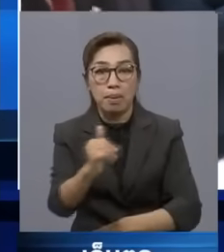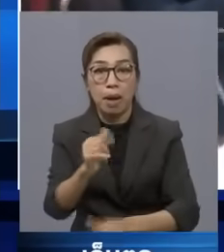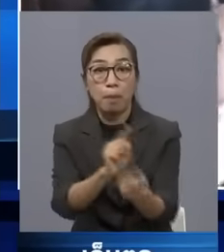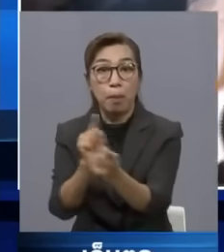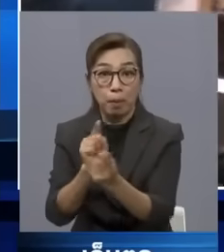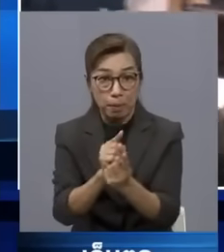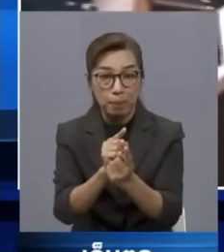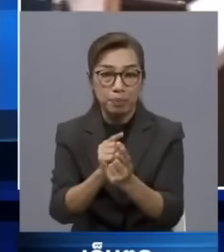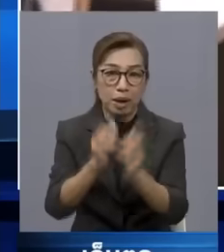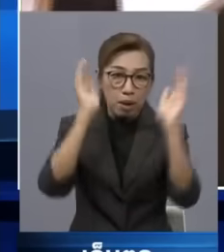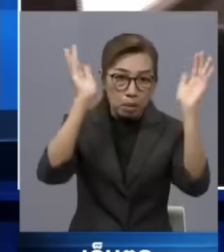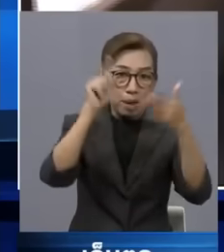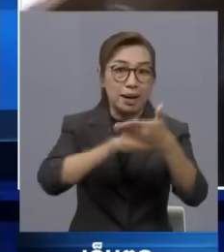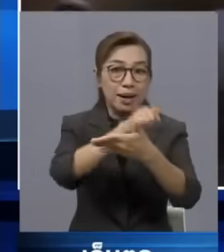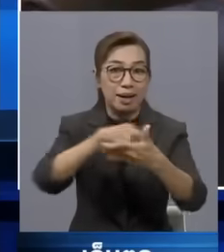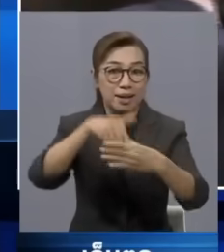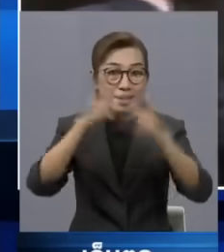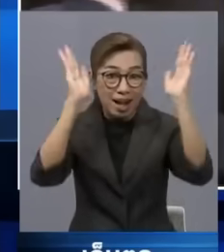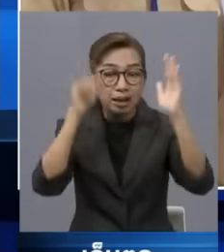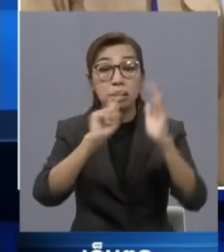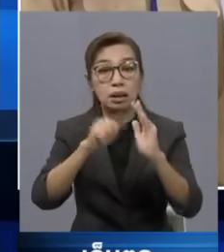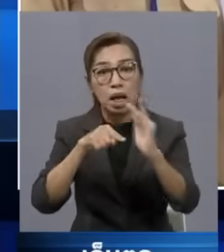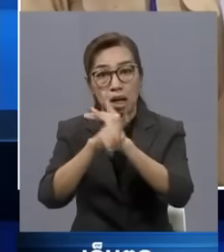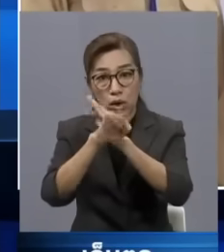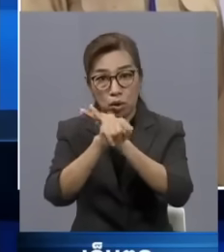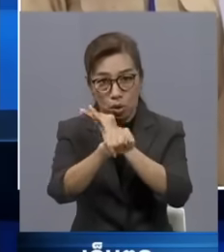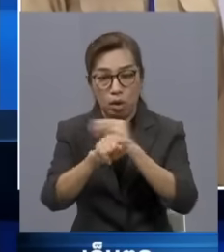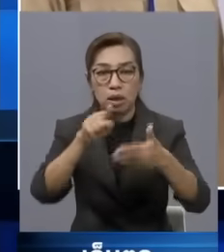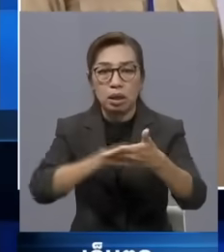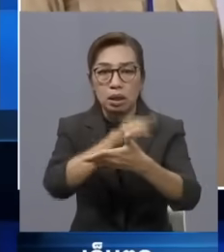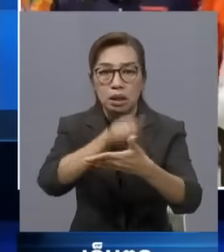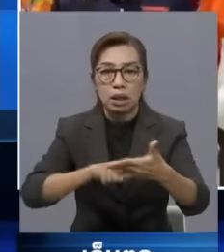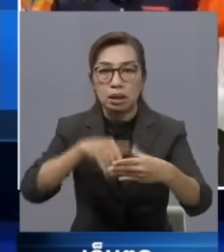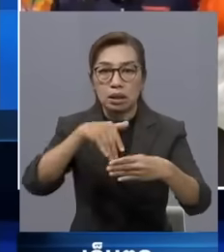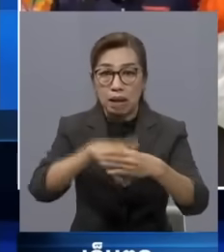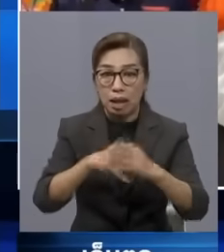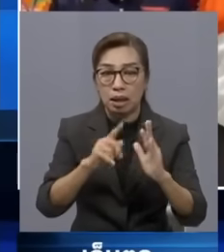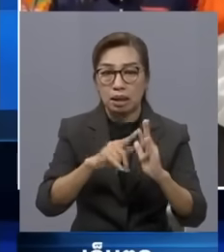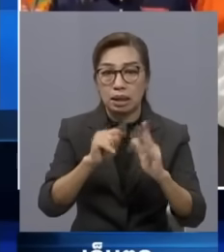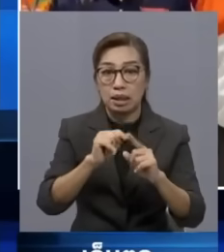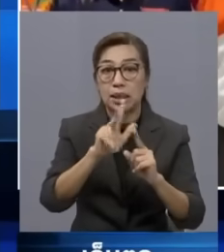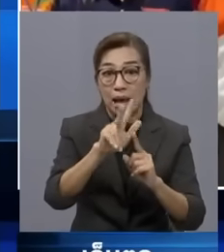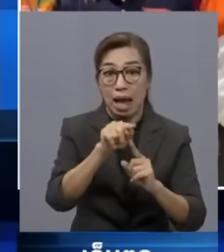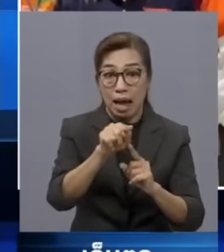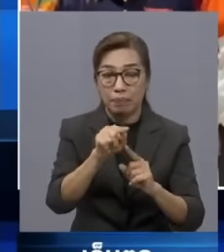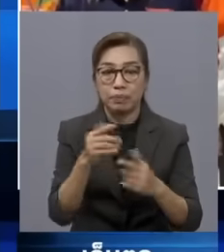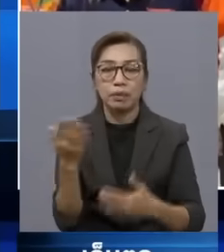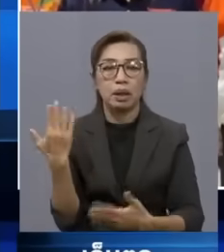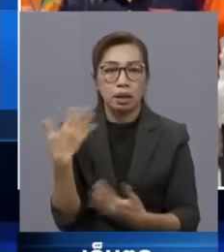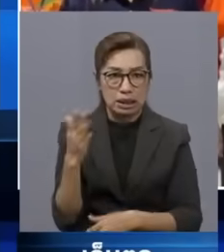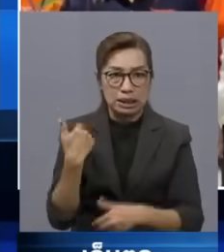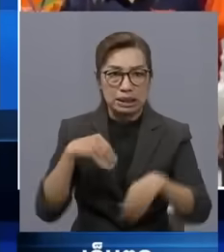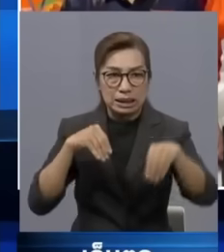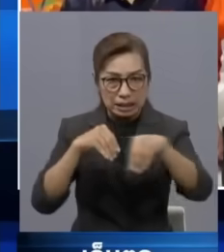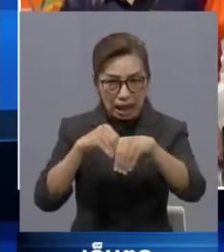แกนนำพรรคก้าวไกลอ่ะครับที่จังหวัดระยองเลือกตั้งซ่อมเขต 3นะครับซึ่งผลการเลือกตั้งซ่อมที่มัน